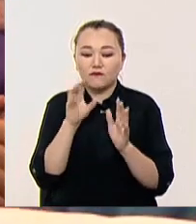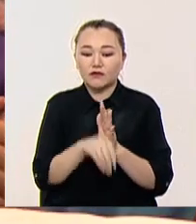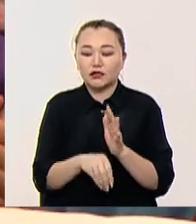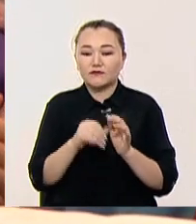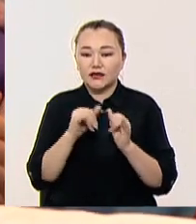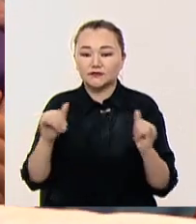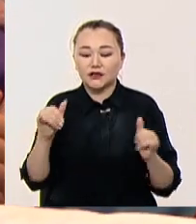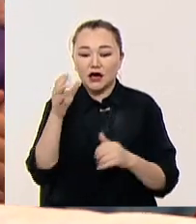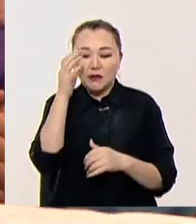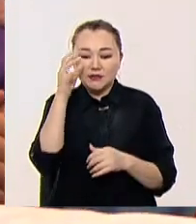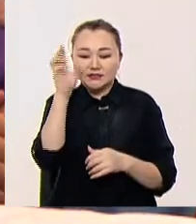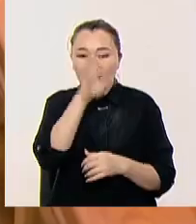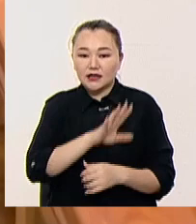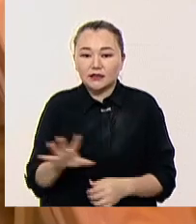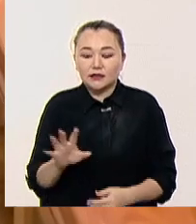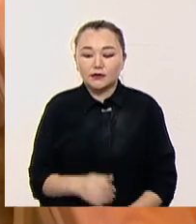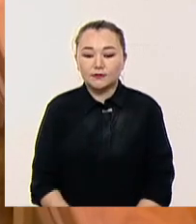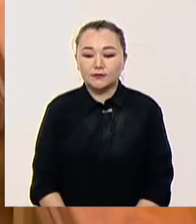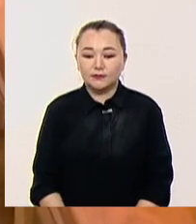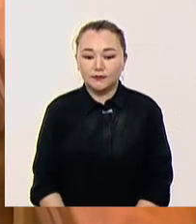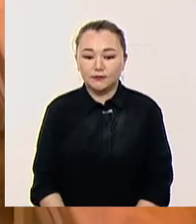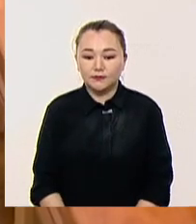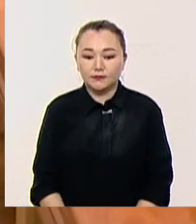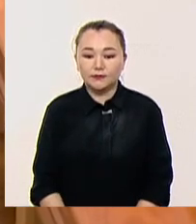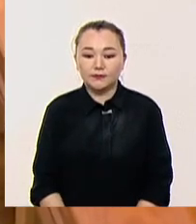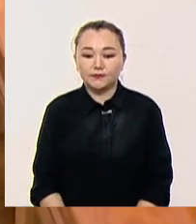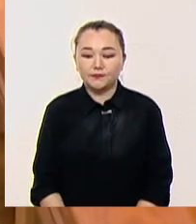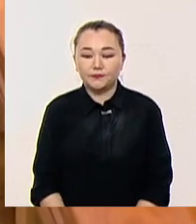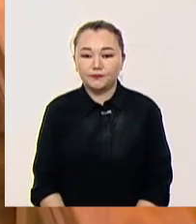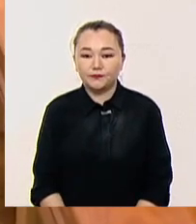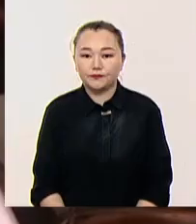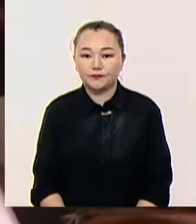вклад в развитие образования страны. Жанна Расылханова, Абай Нуржанова, Информбюро, Кызылорда.